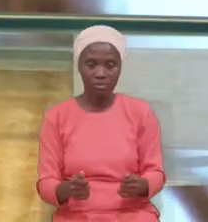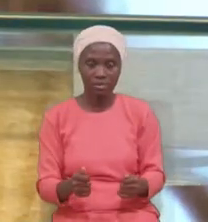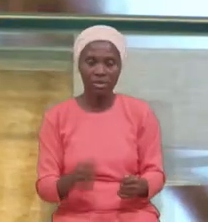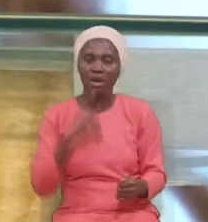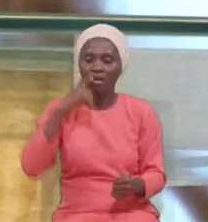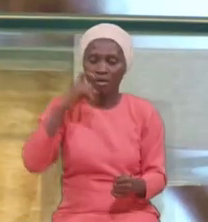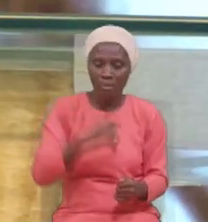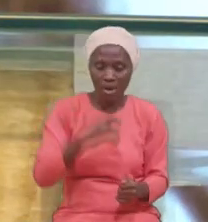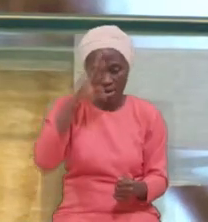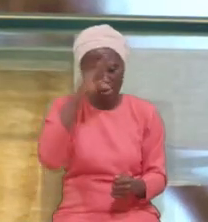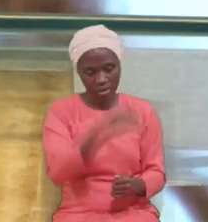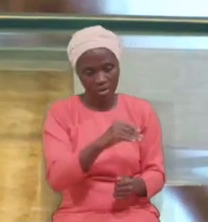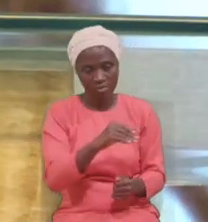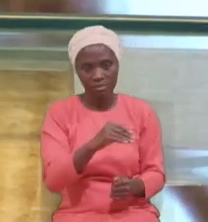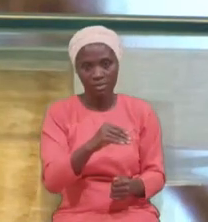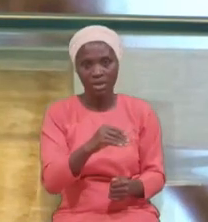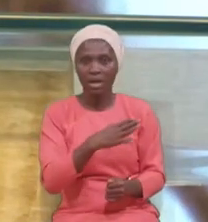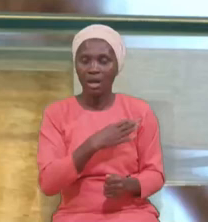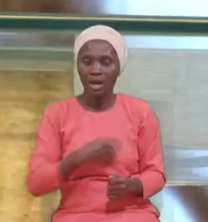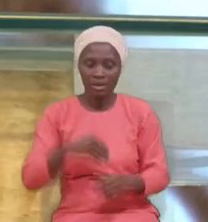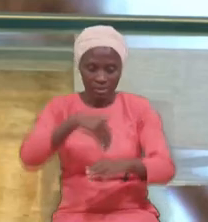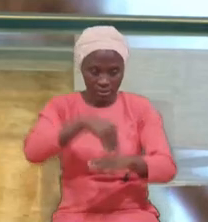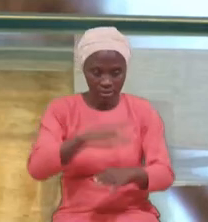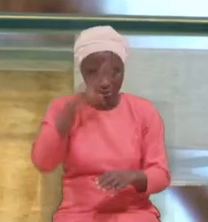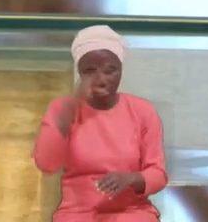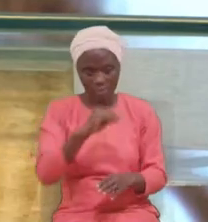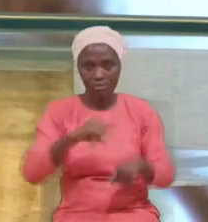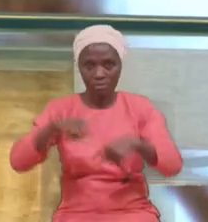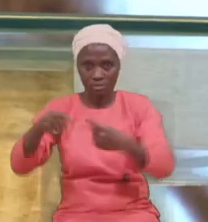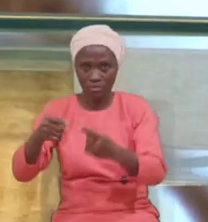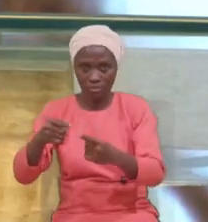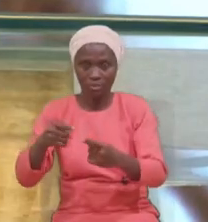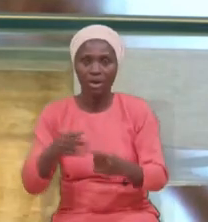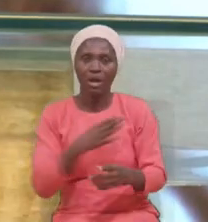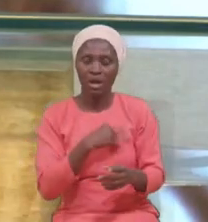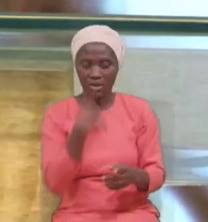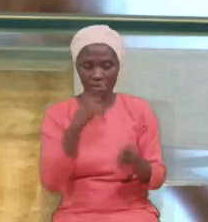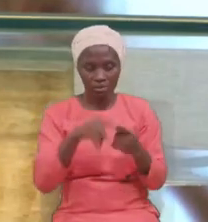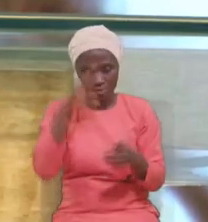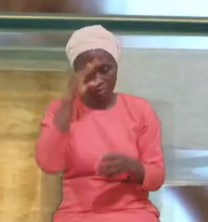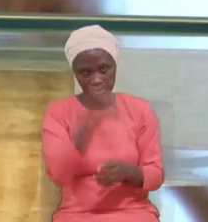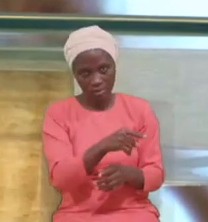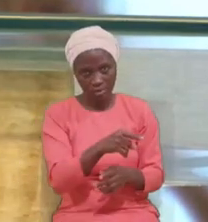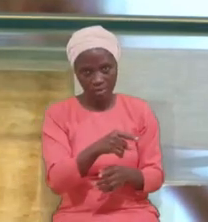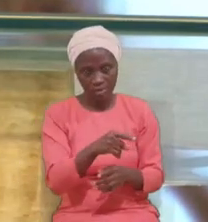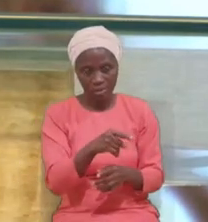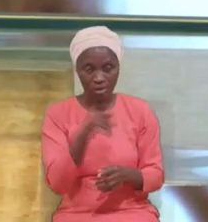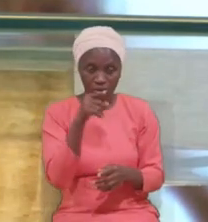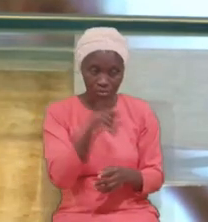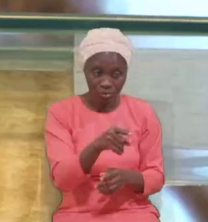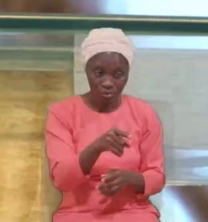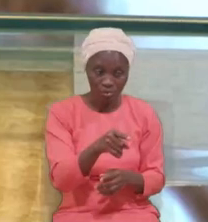Jésus le renvoya sur le champ avec de sévères recommandations et lui